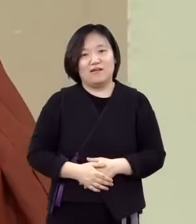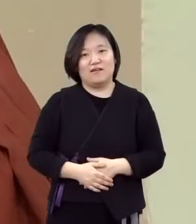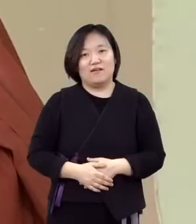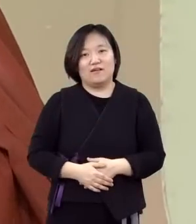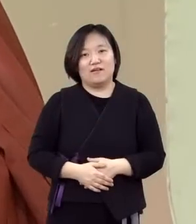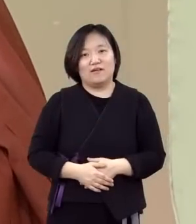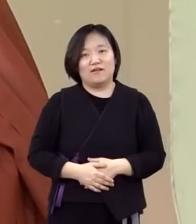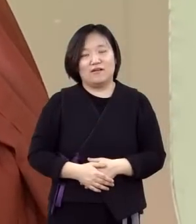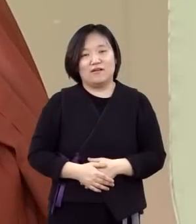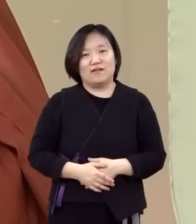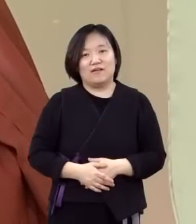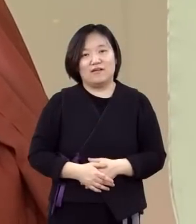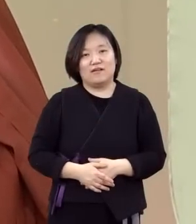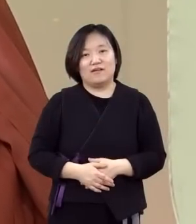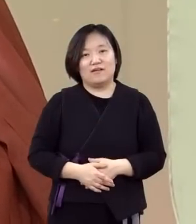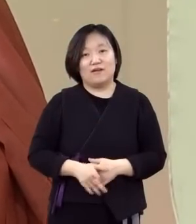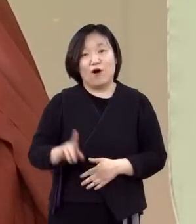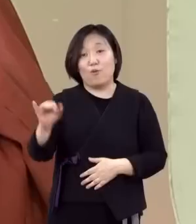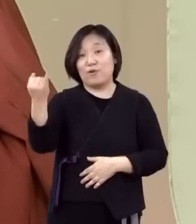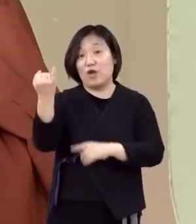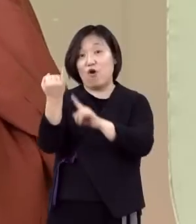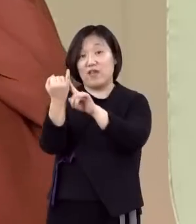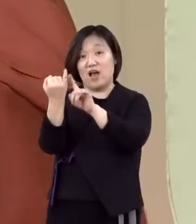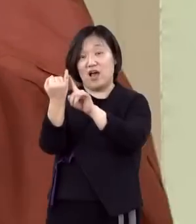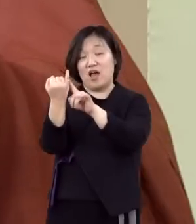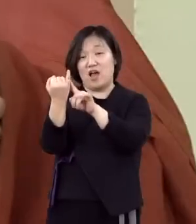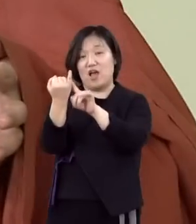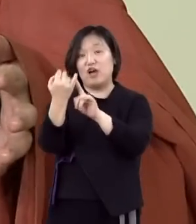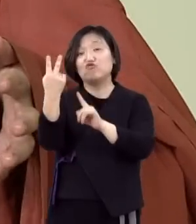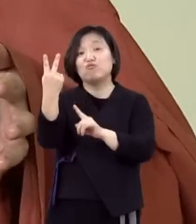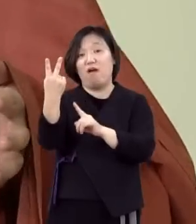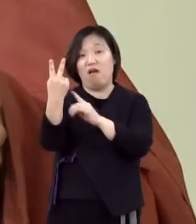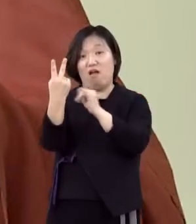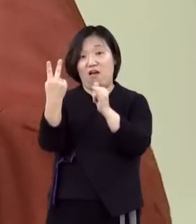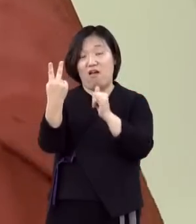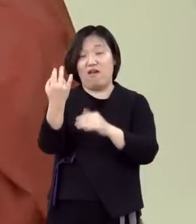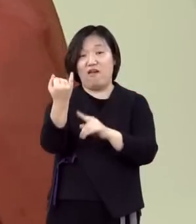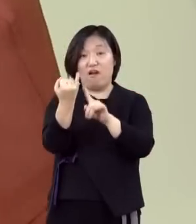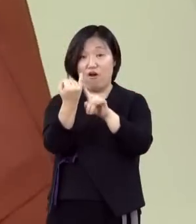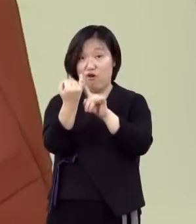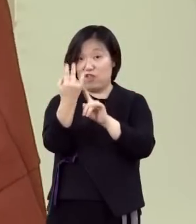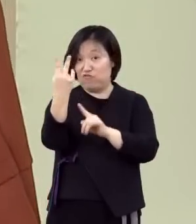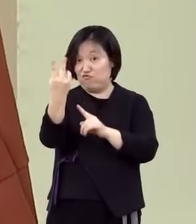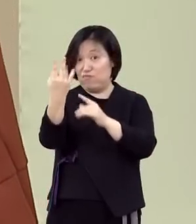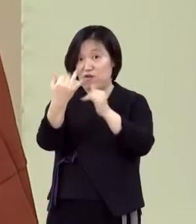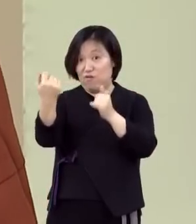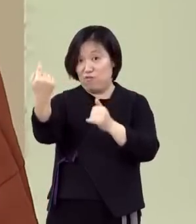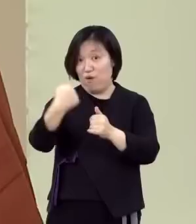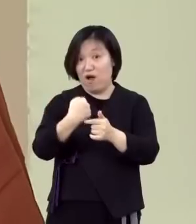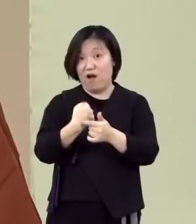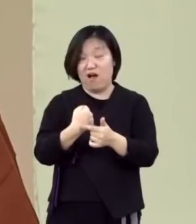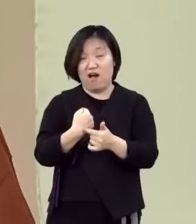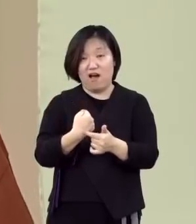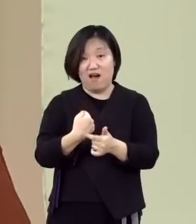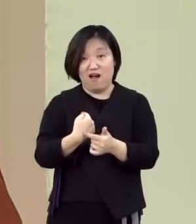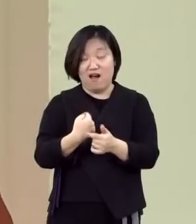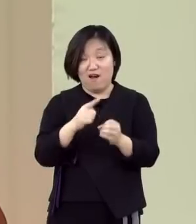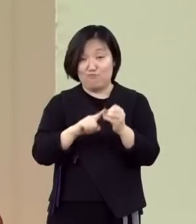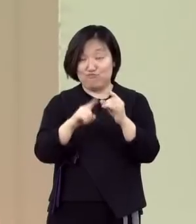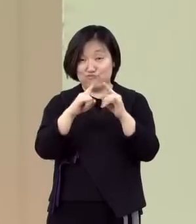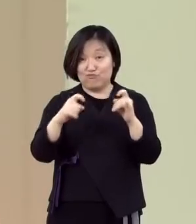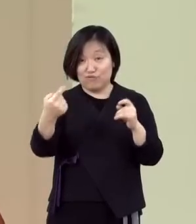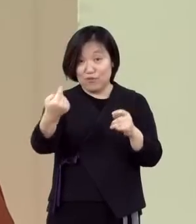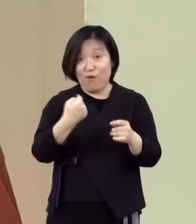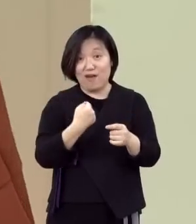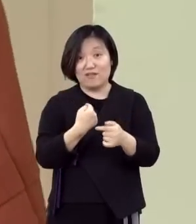한여인과두여인이 암자에와서 서로속삭이고있었다